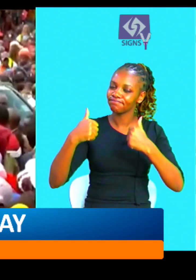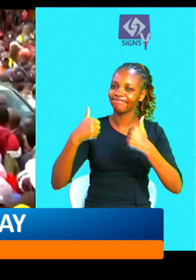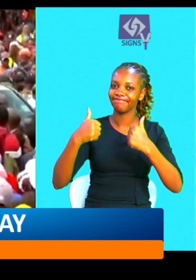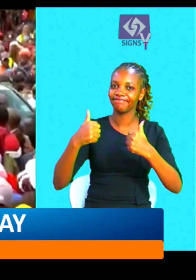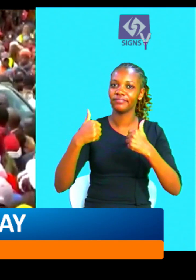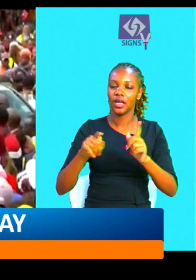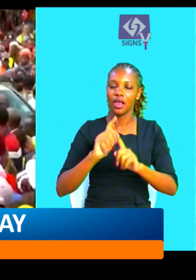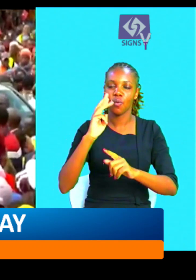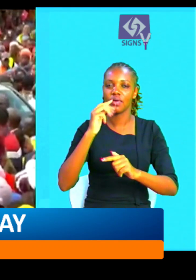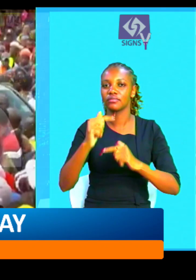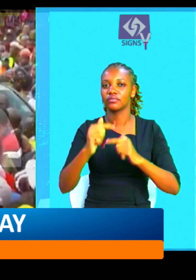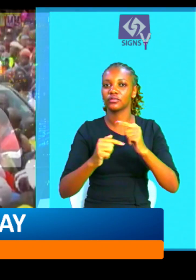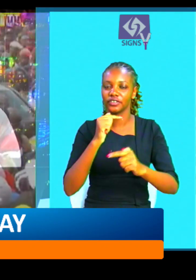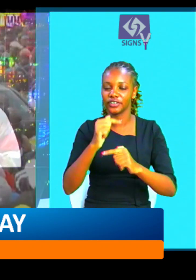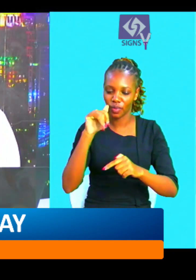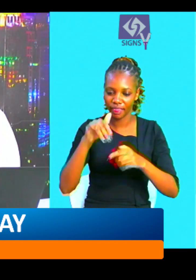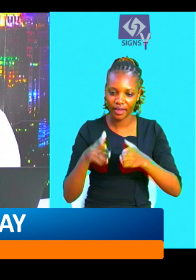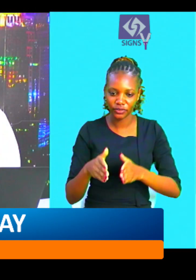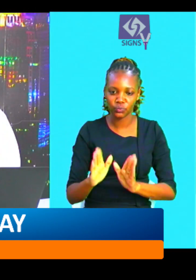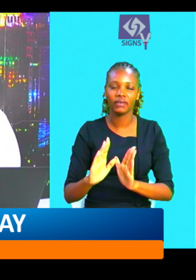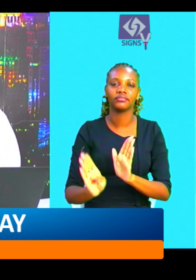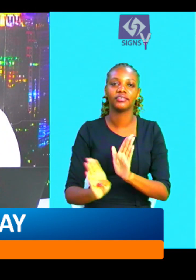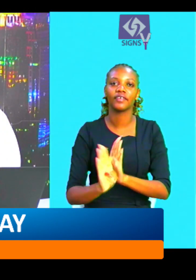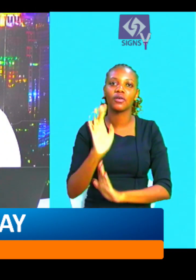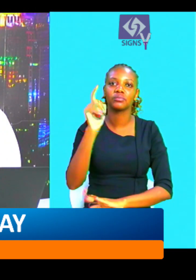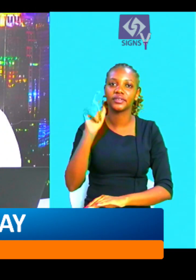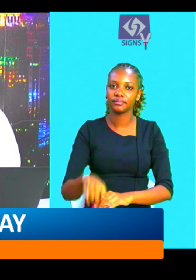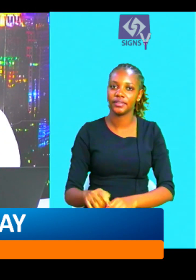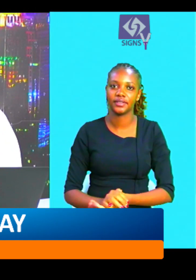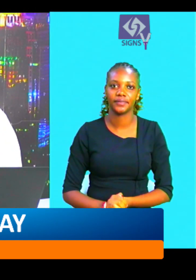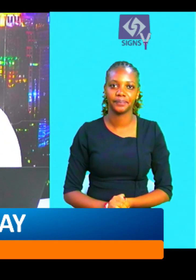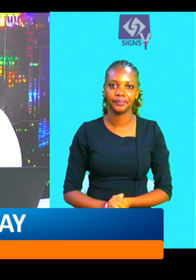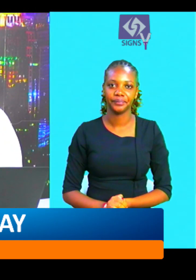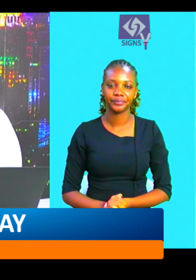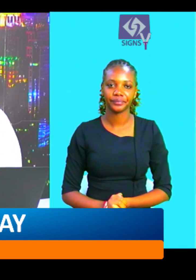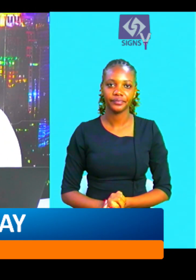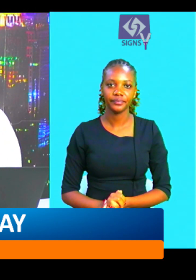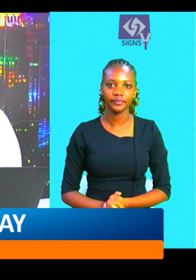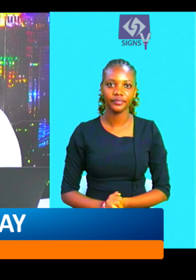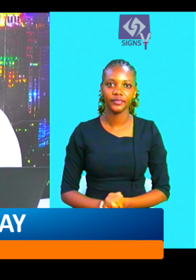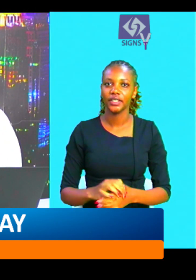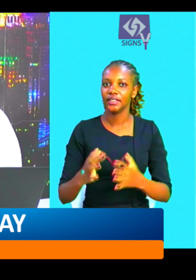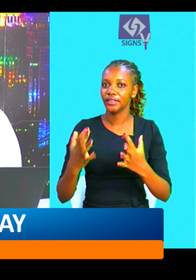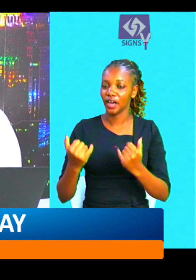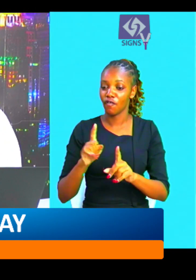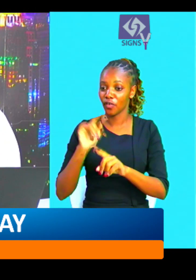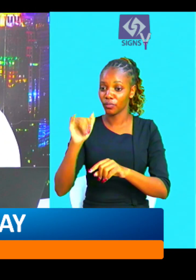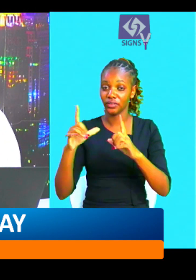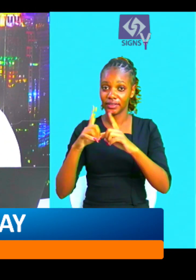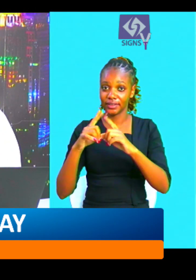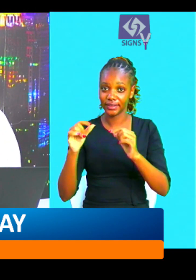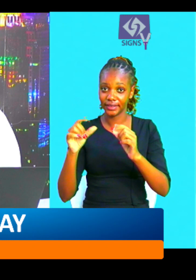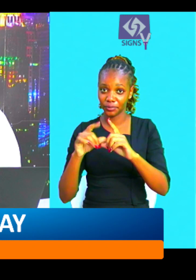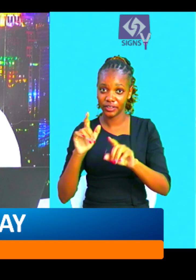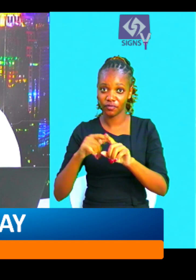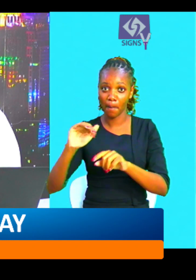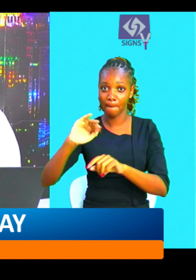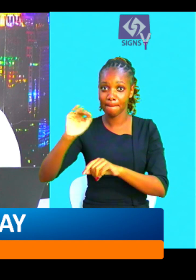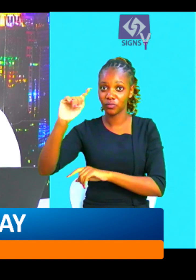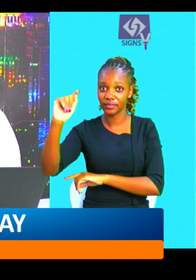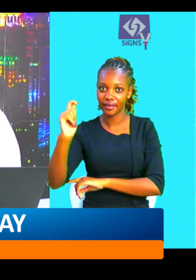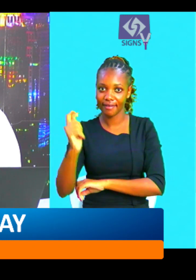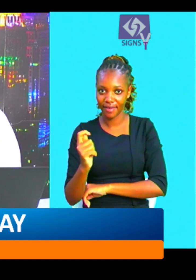yetu, unaangalia maziwa yetu, na hayo yote itaweka pesa kwa mifuko yetu. Mheshimiwa Rais, na kushukuru kwa miradi yote